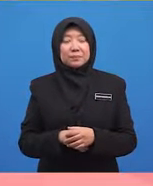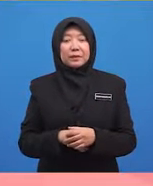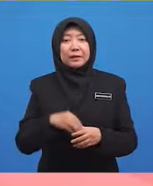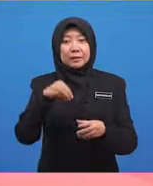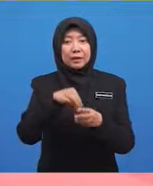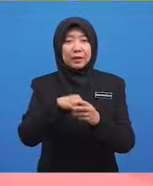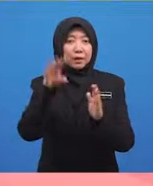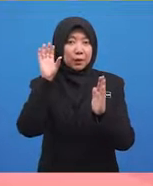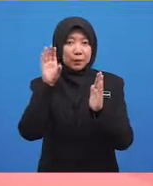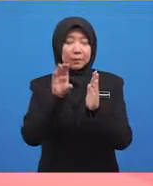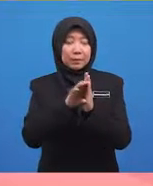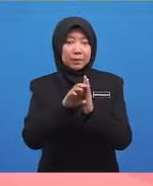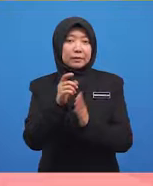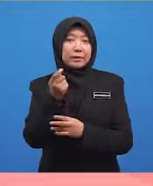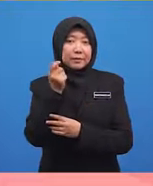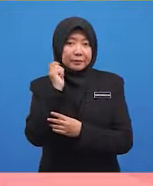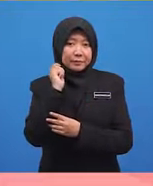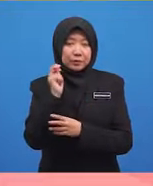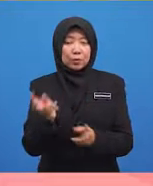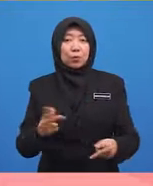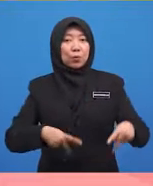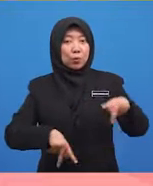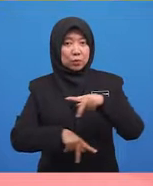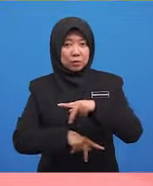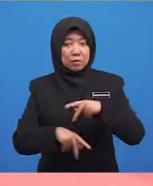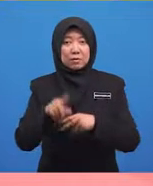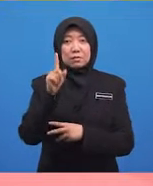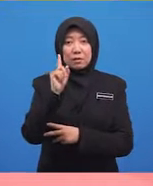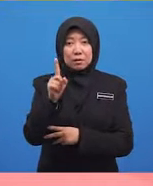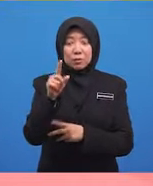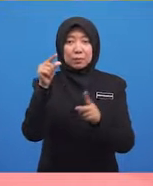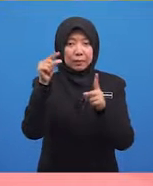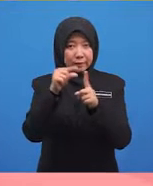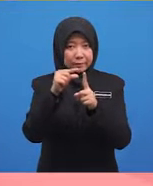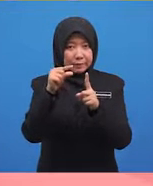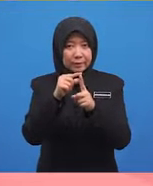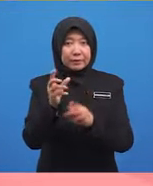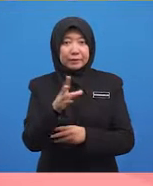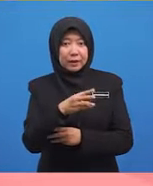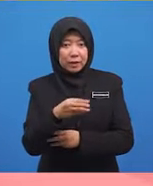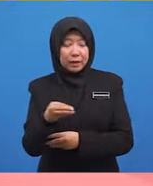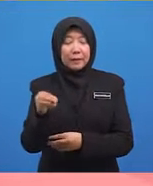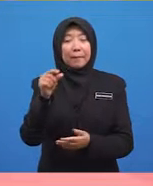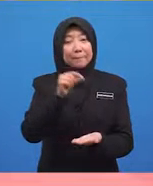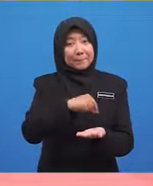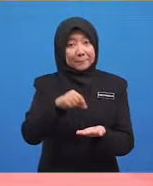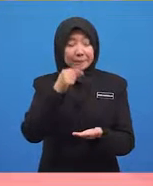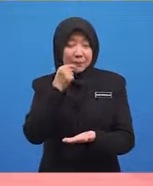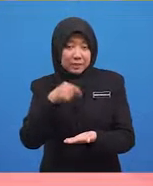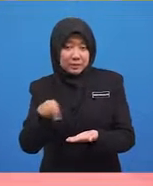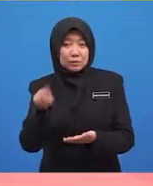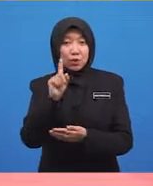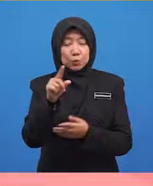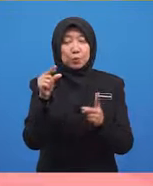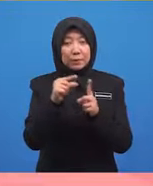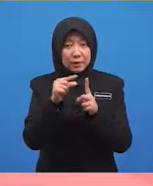Dalam gambar sebentar tadi, kotak ialah satu perkataan dan pensel adalah